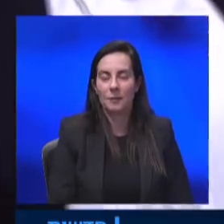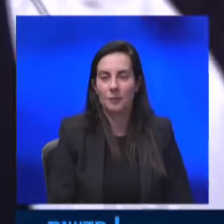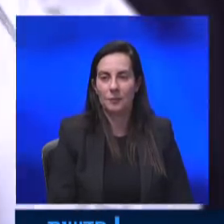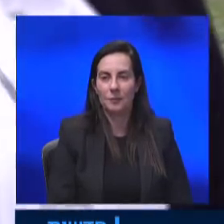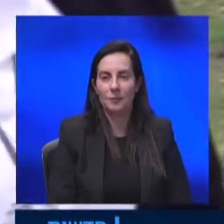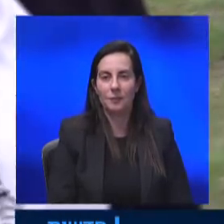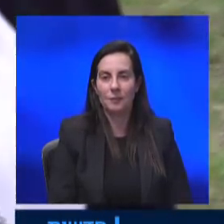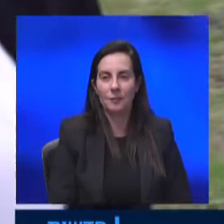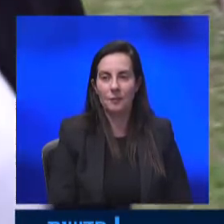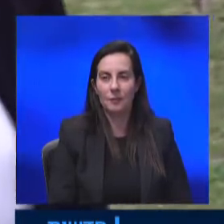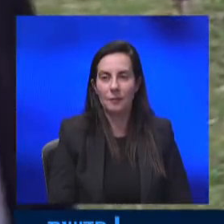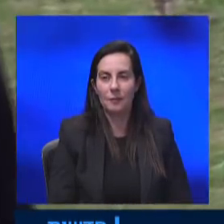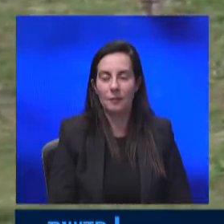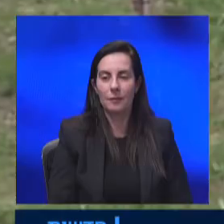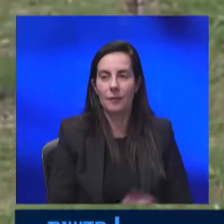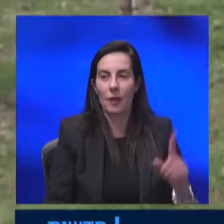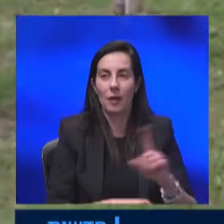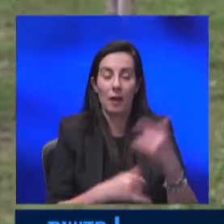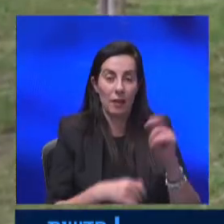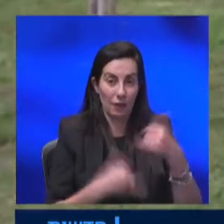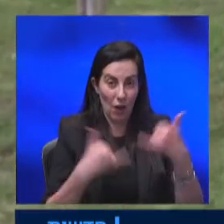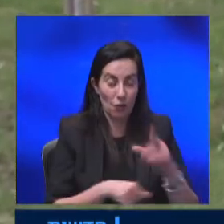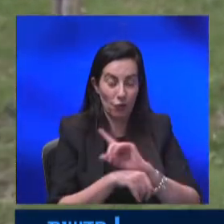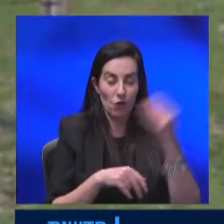דווקא בתקופה הזו שזה, של הלמידה מרחוק,